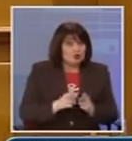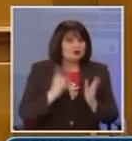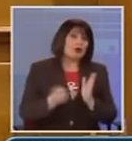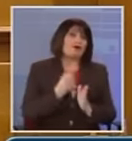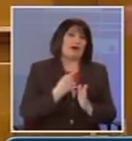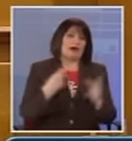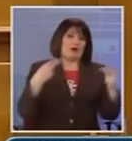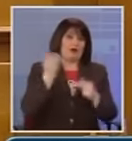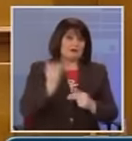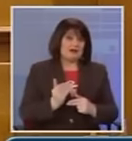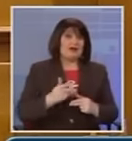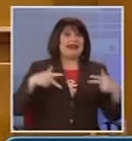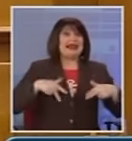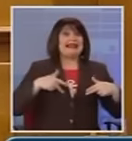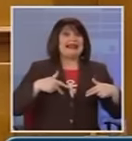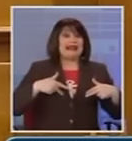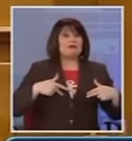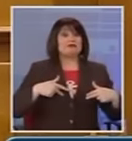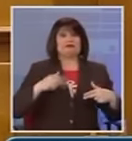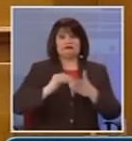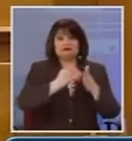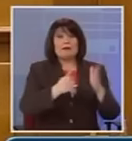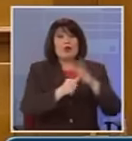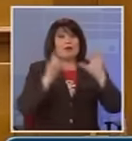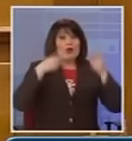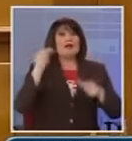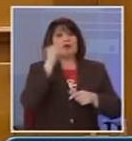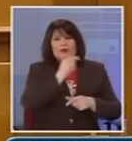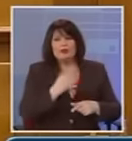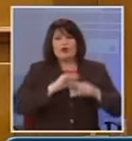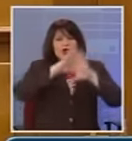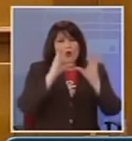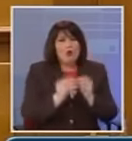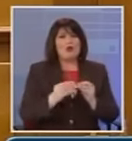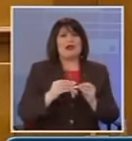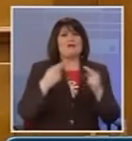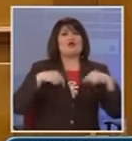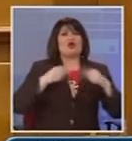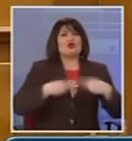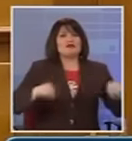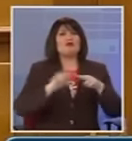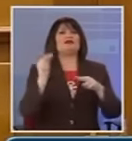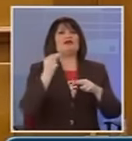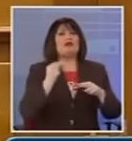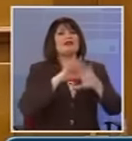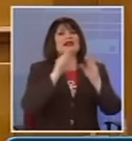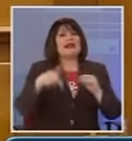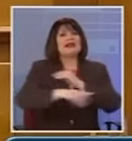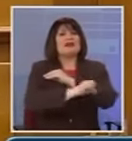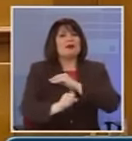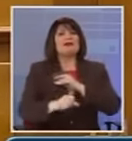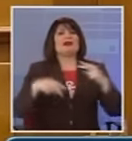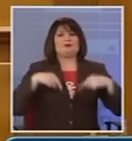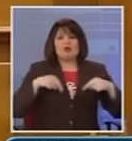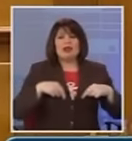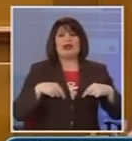φορά όλων των κρατικών λειτουργών. Προέδρου Δημοκρατίας, Πρωθυπουργού, όλων των μελών του Υπουργικού Συμβουλίου, Βουλευτών, Γενικών Γραμματέων